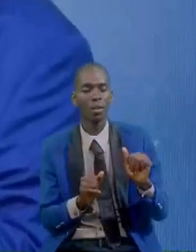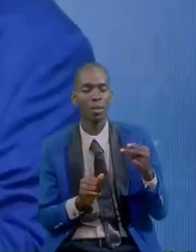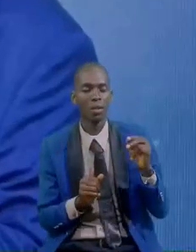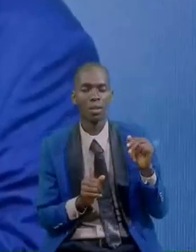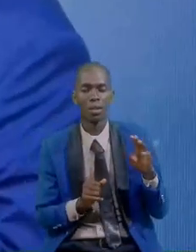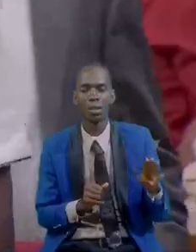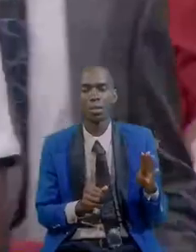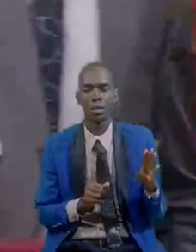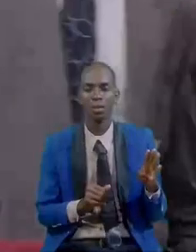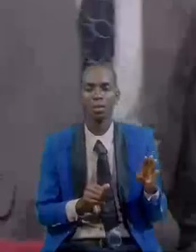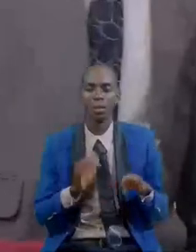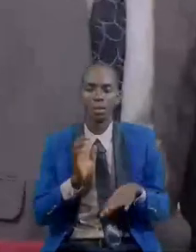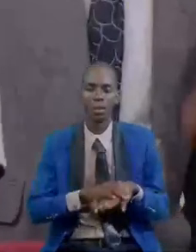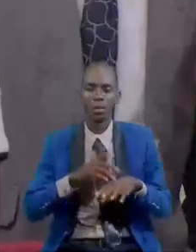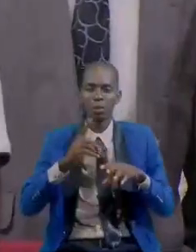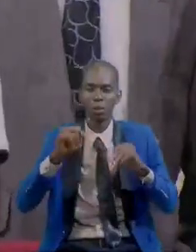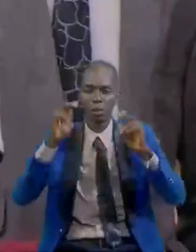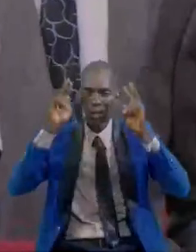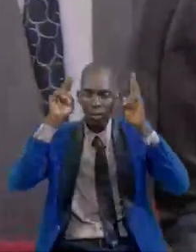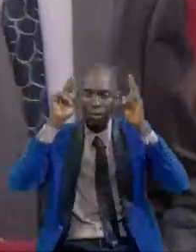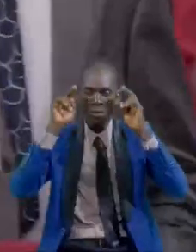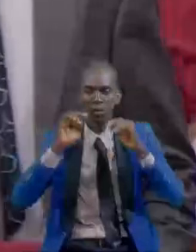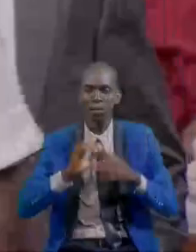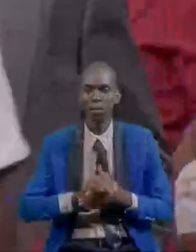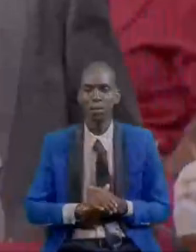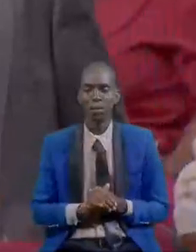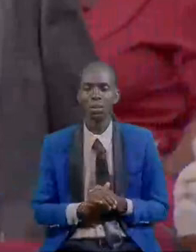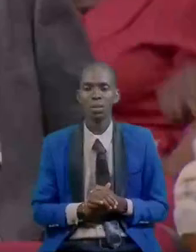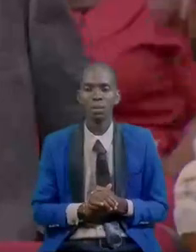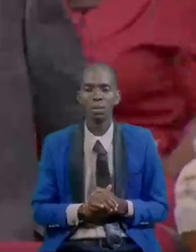achat qui est dans le char.